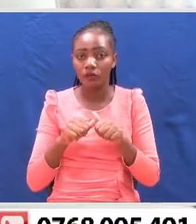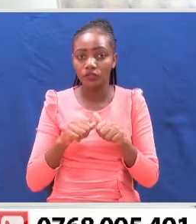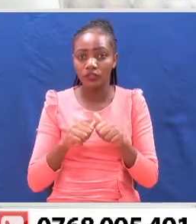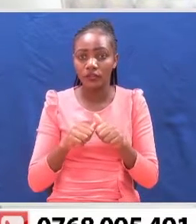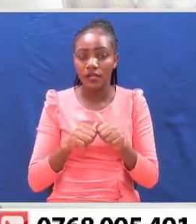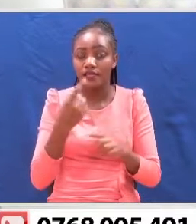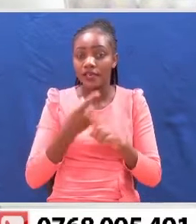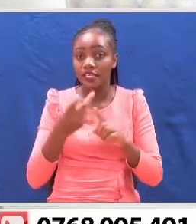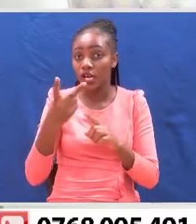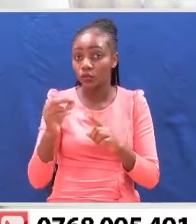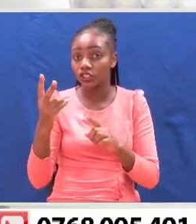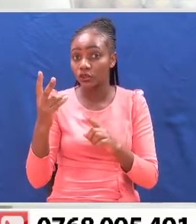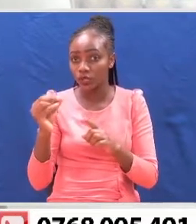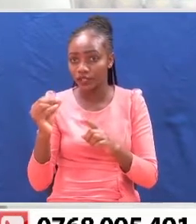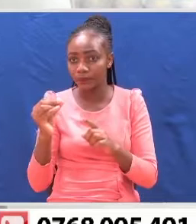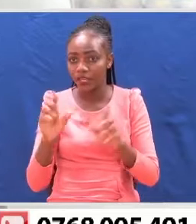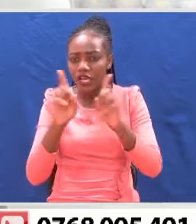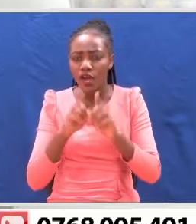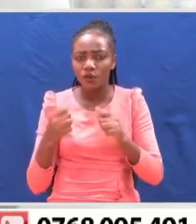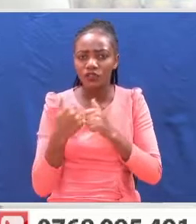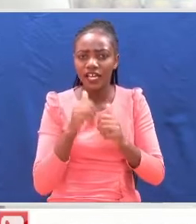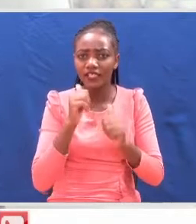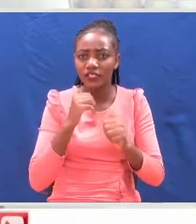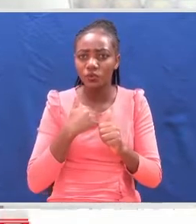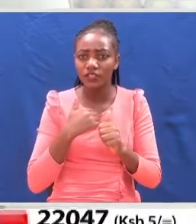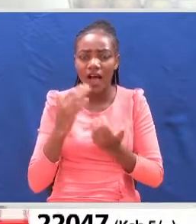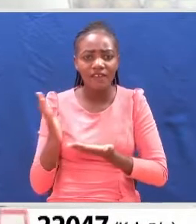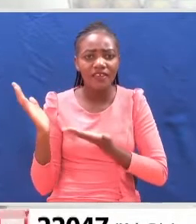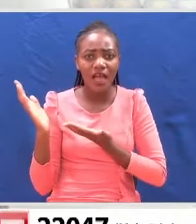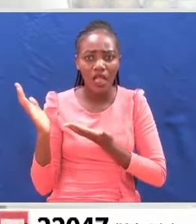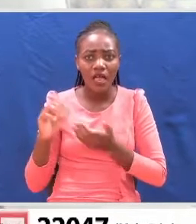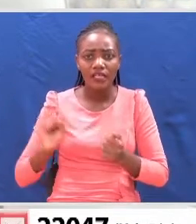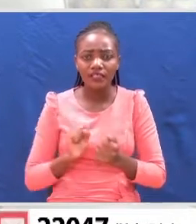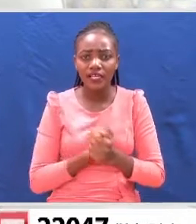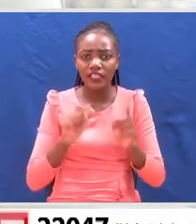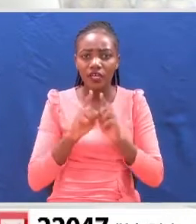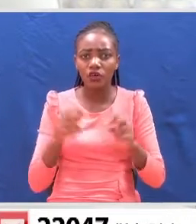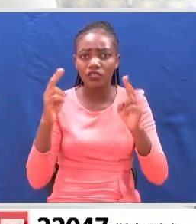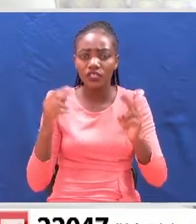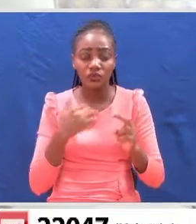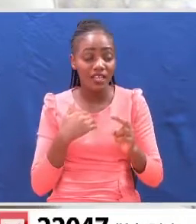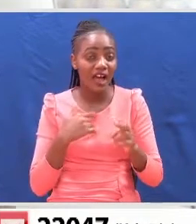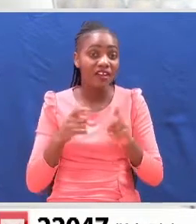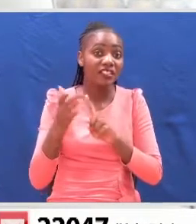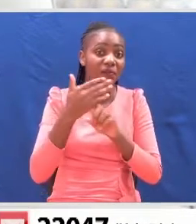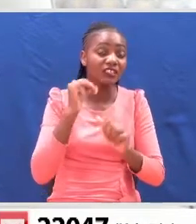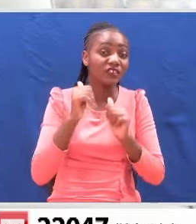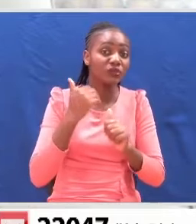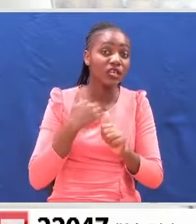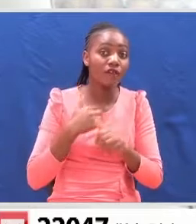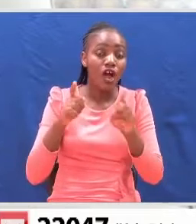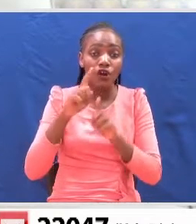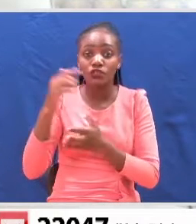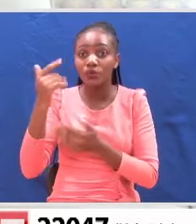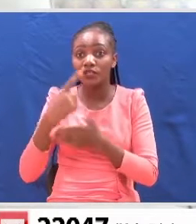mwaka 2020. Je, ni changamoto zipi ambazo zimekuwepo na masuala ambayo wameyafikia na ni kipi ambacho